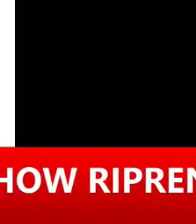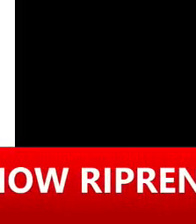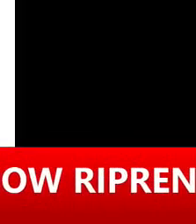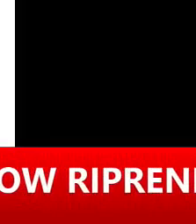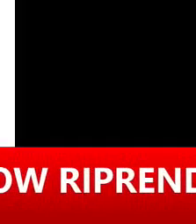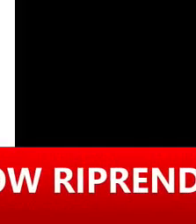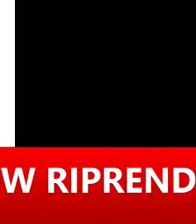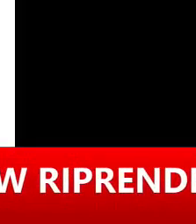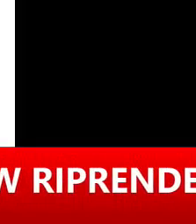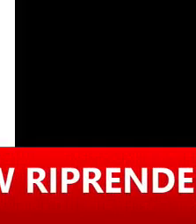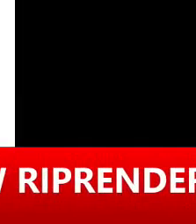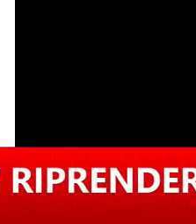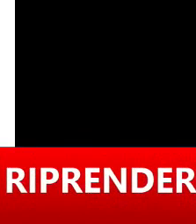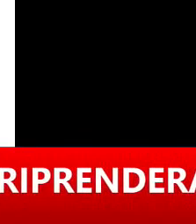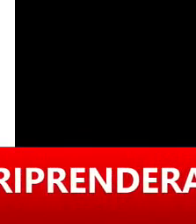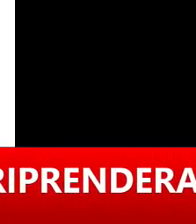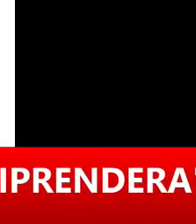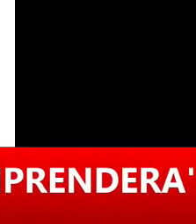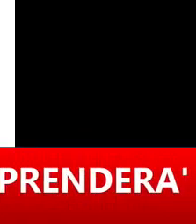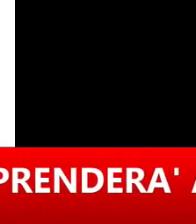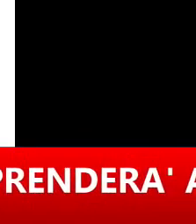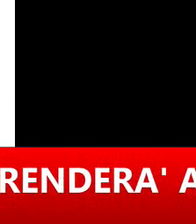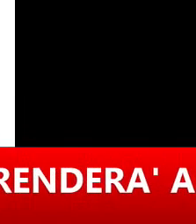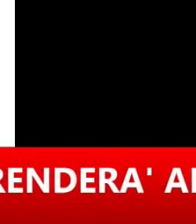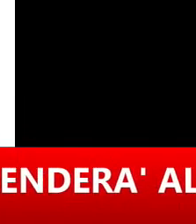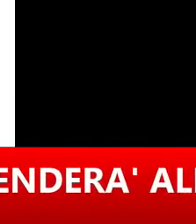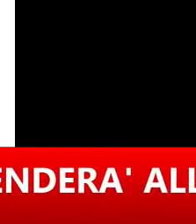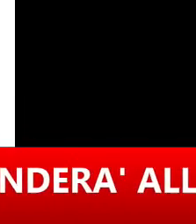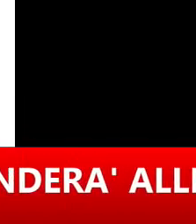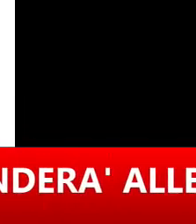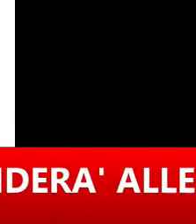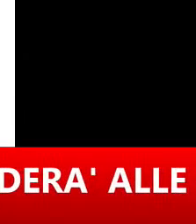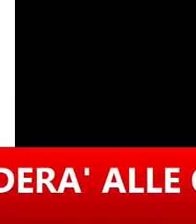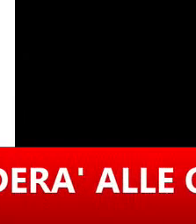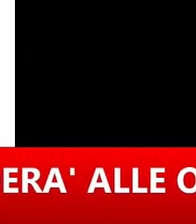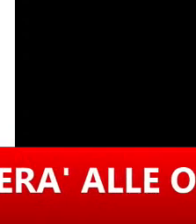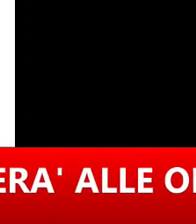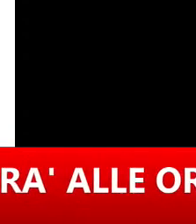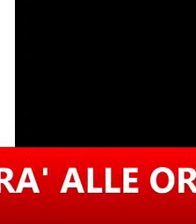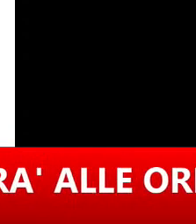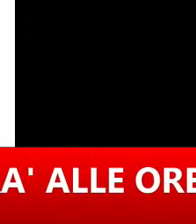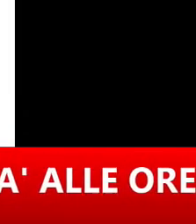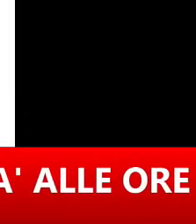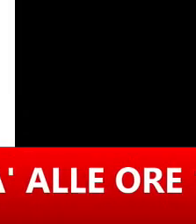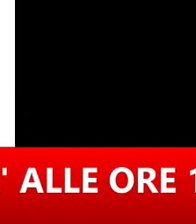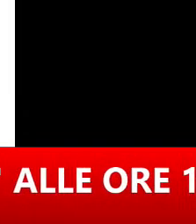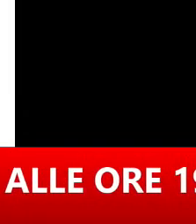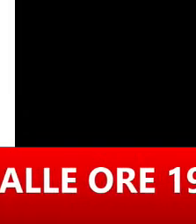Signore, restate con noi a pochissimo con il DJ Suturami.